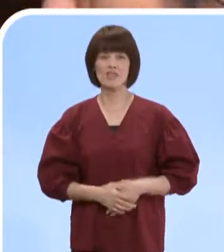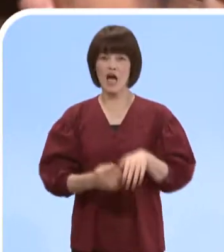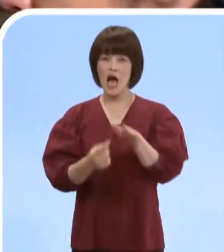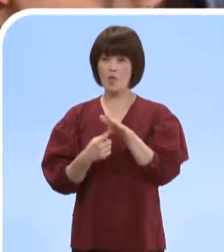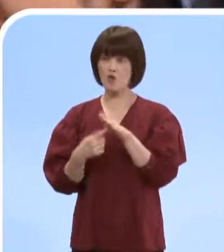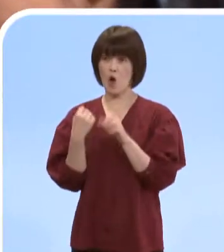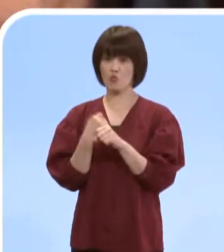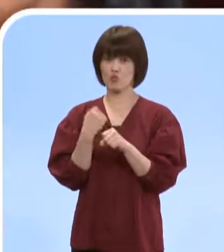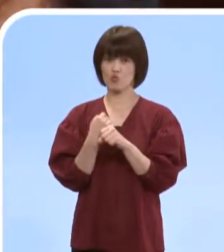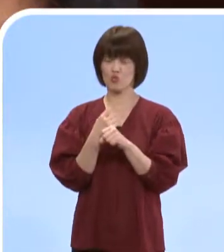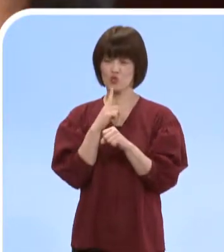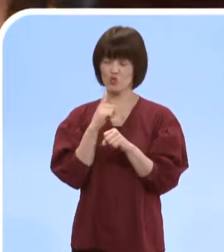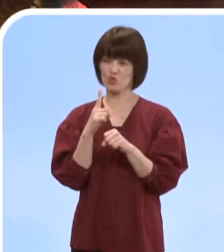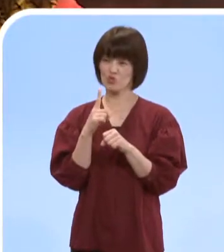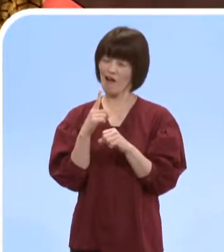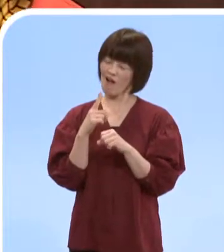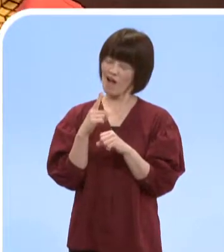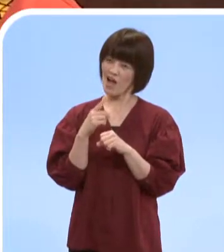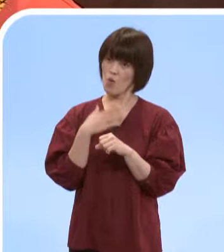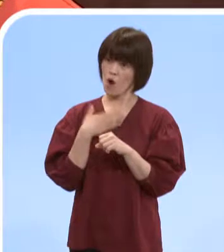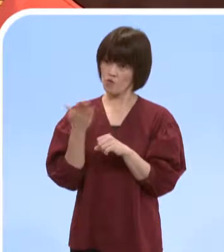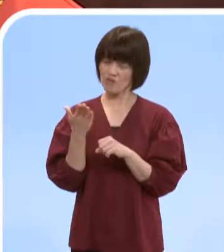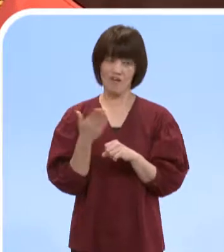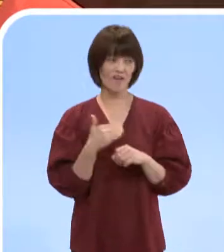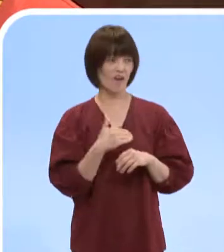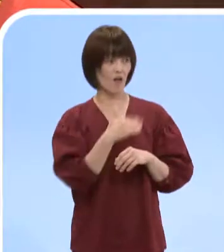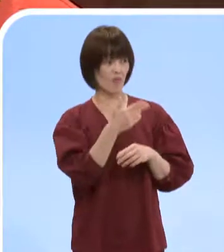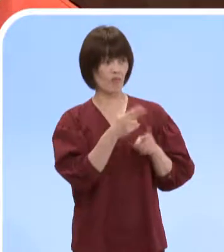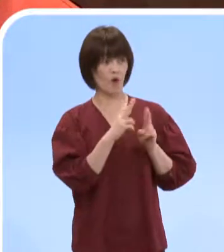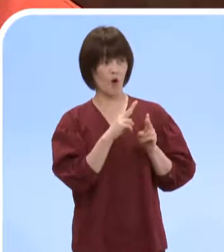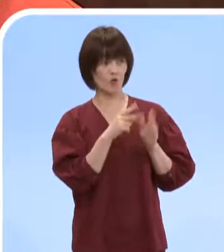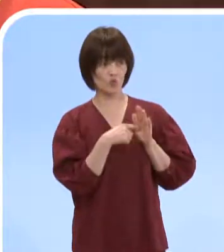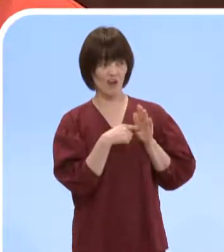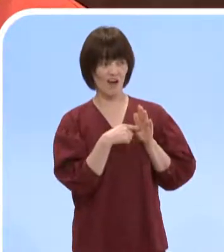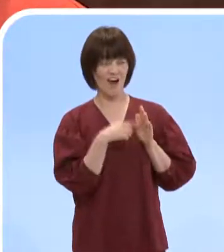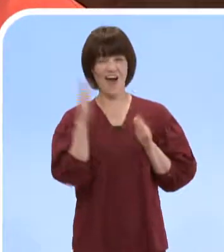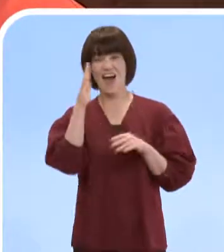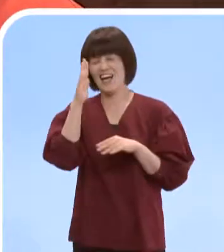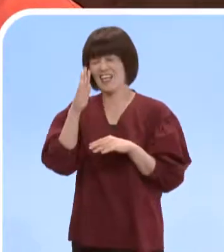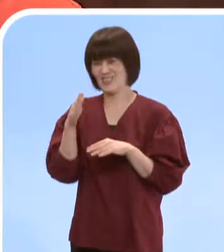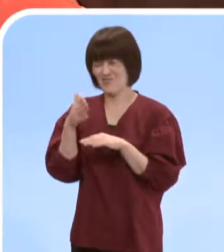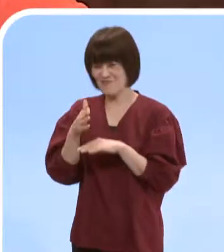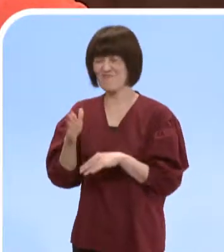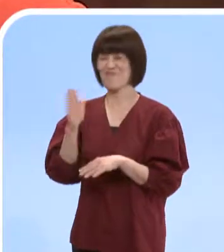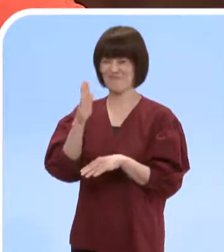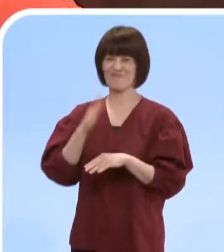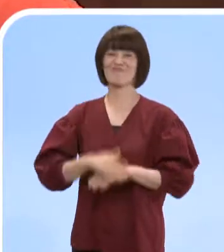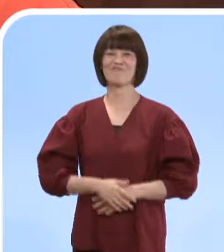要は村も作るみたいな。わかります、村、 高橋村。 いやいや、そんな大層な村じゃないんだ